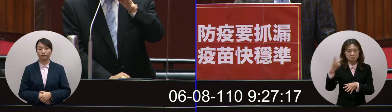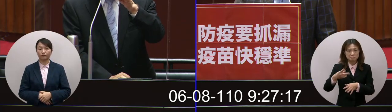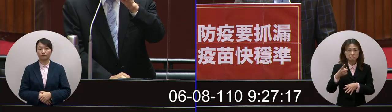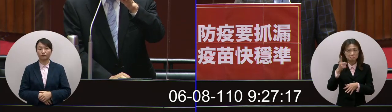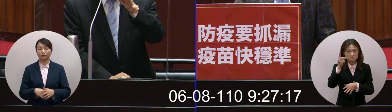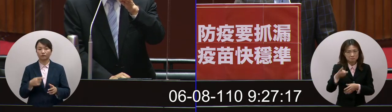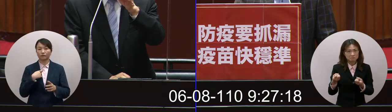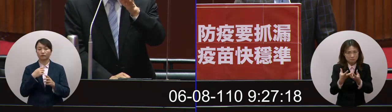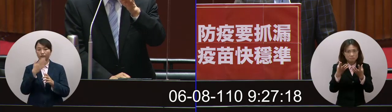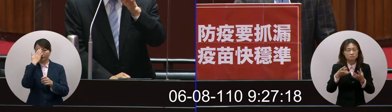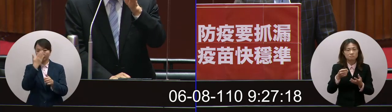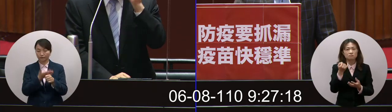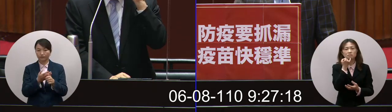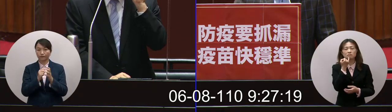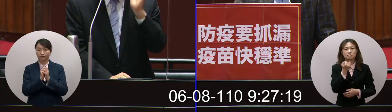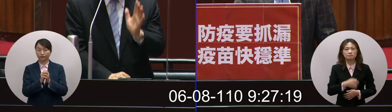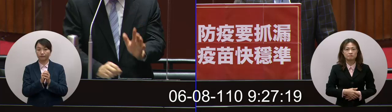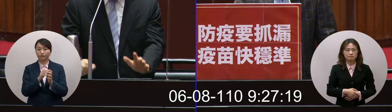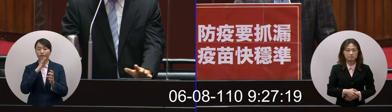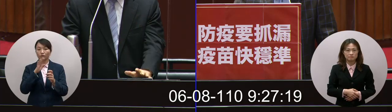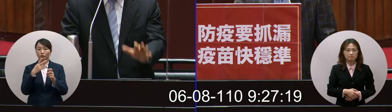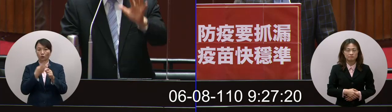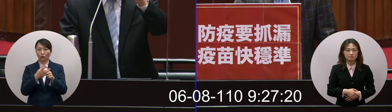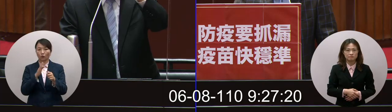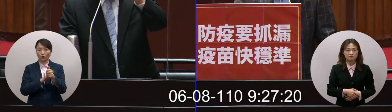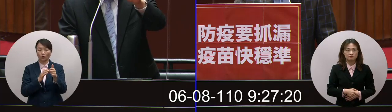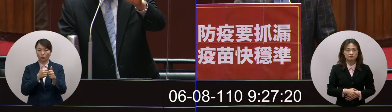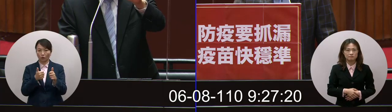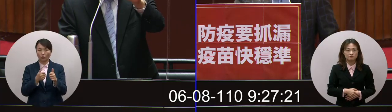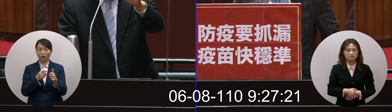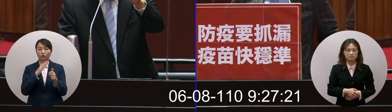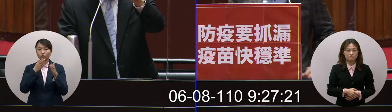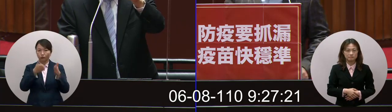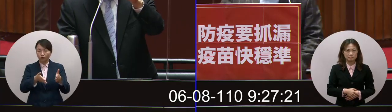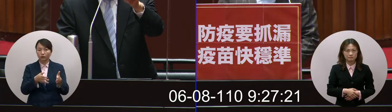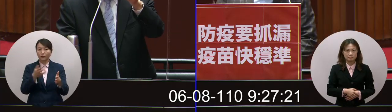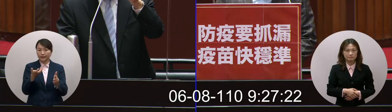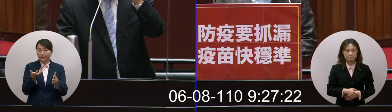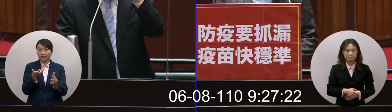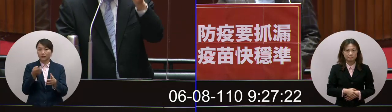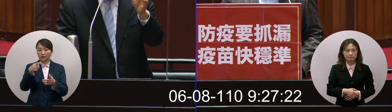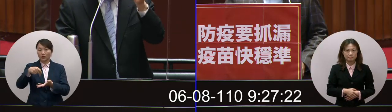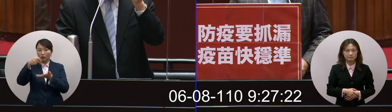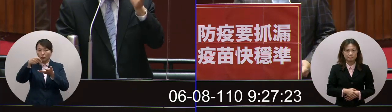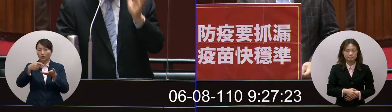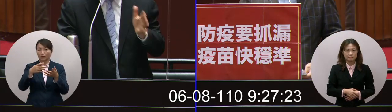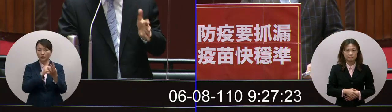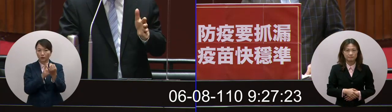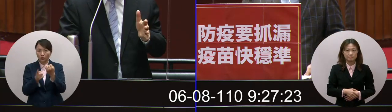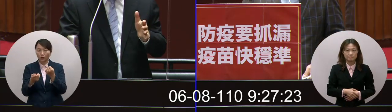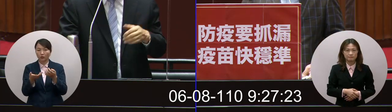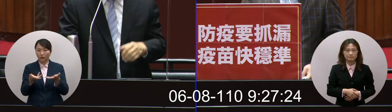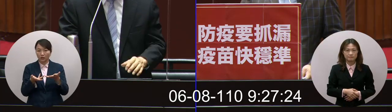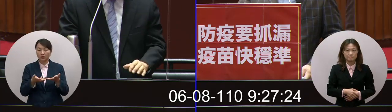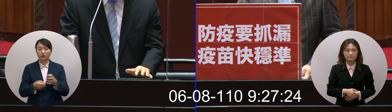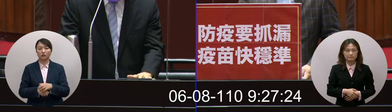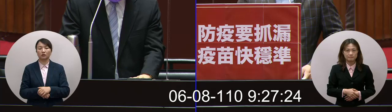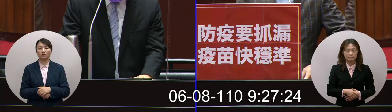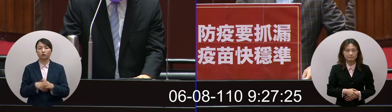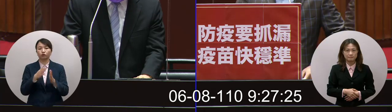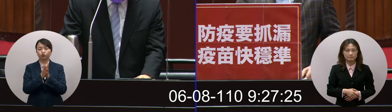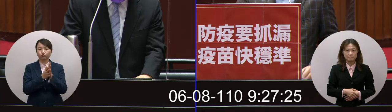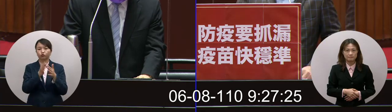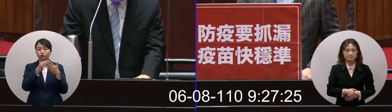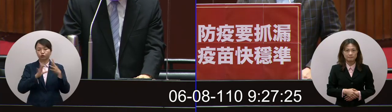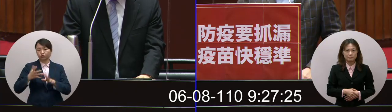得啊。 我拜托罗委员，到就委员尽所记的几种例，来要